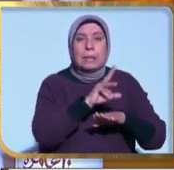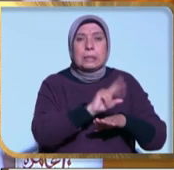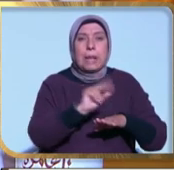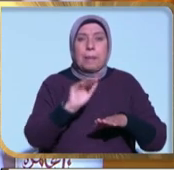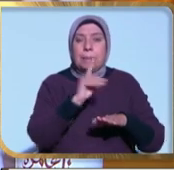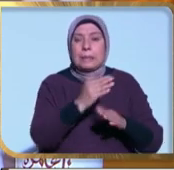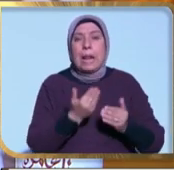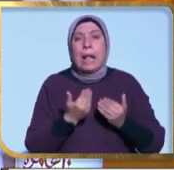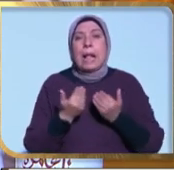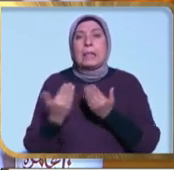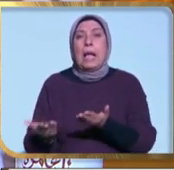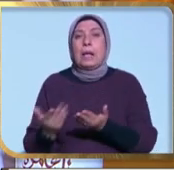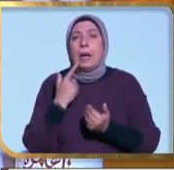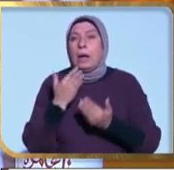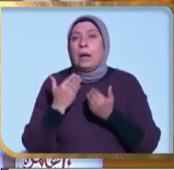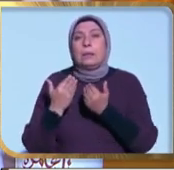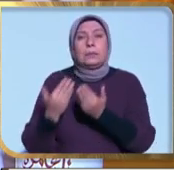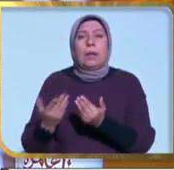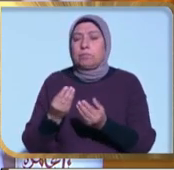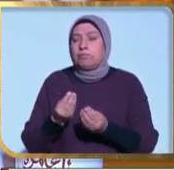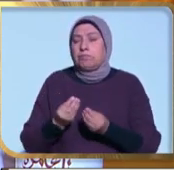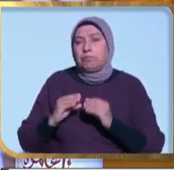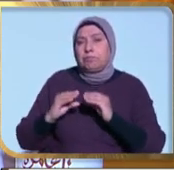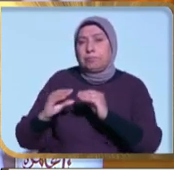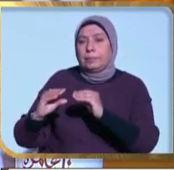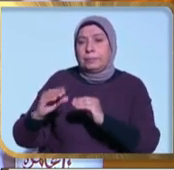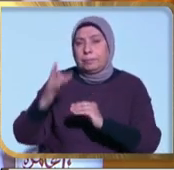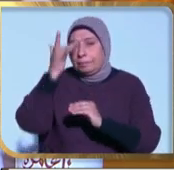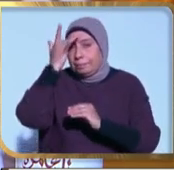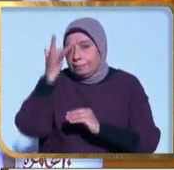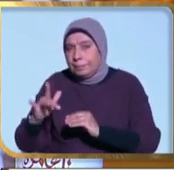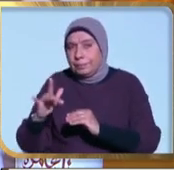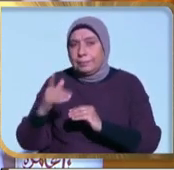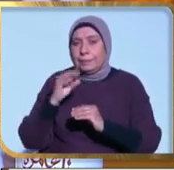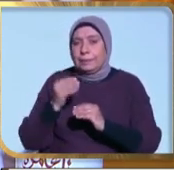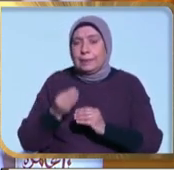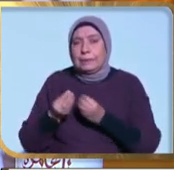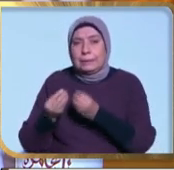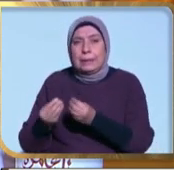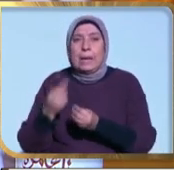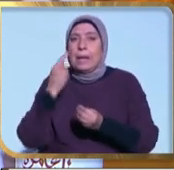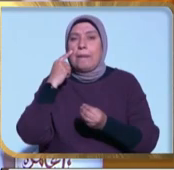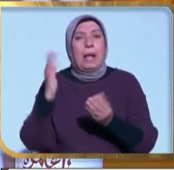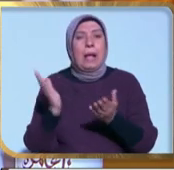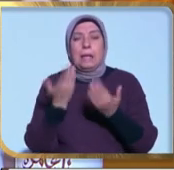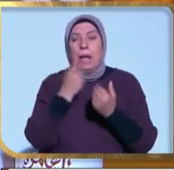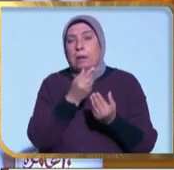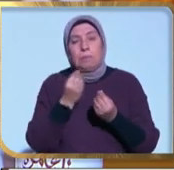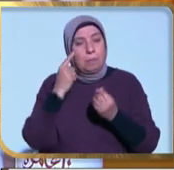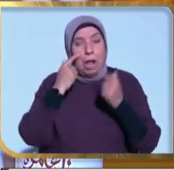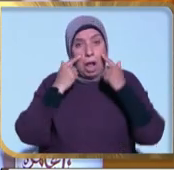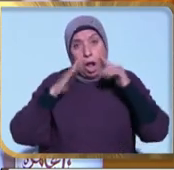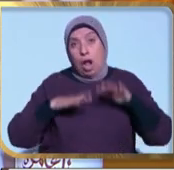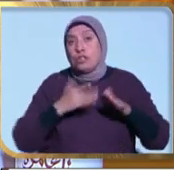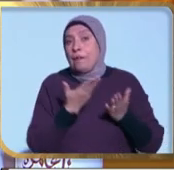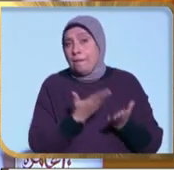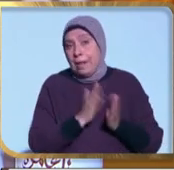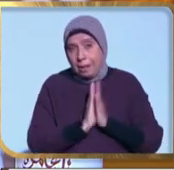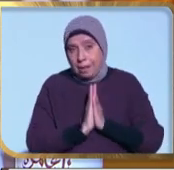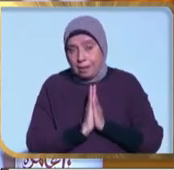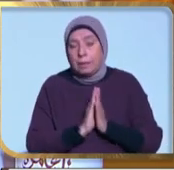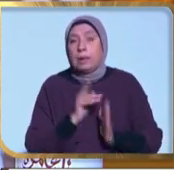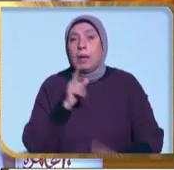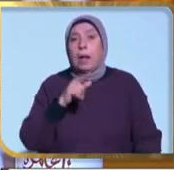الهبه من باب العطيه البر الاحسان ده موضوع ثاني خالص ومن المعلوم والمقرر